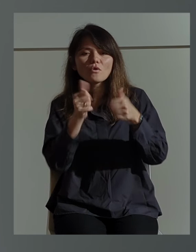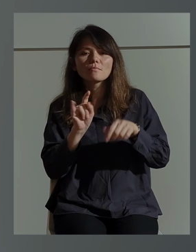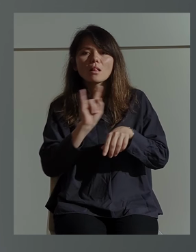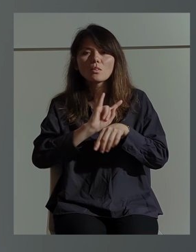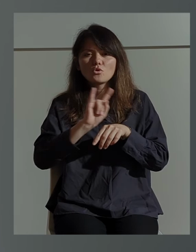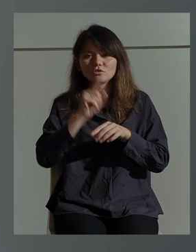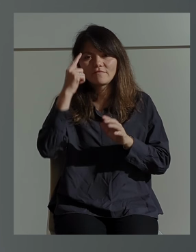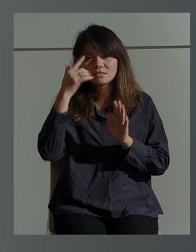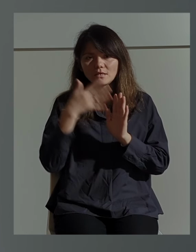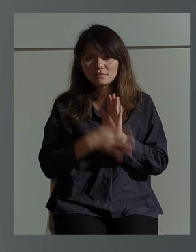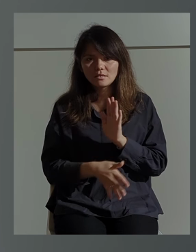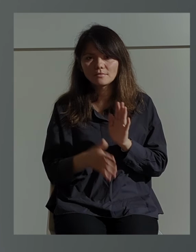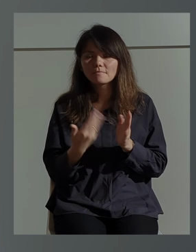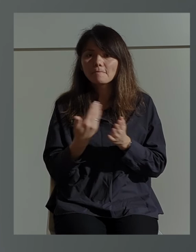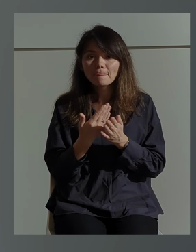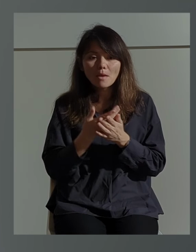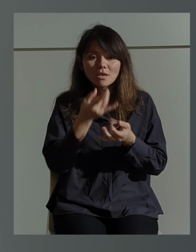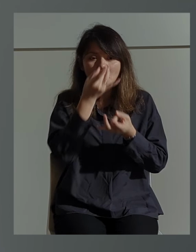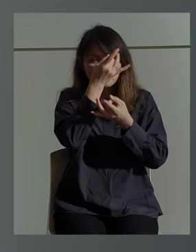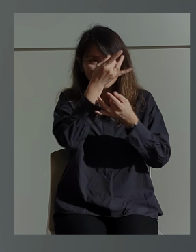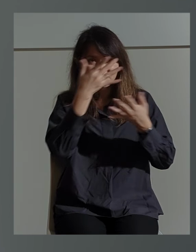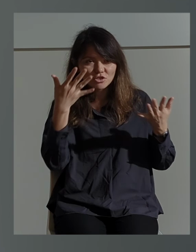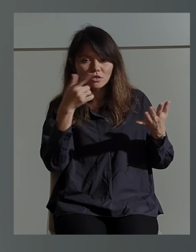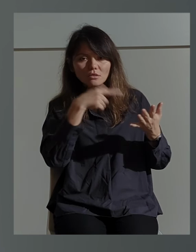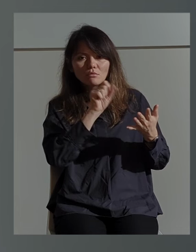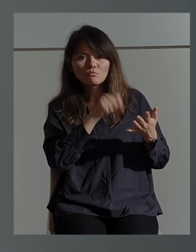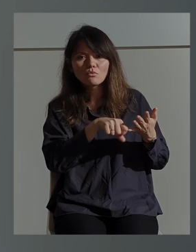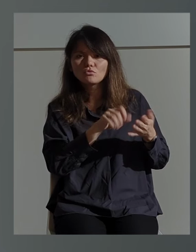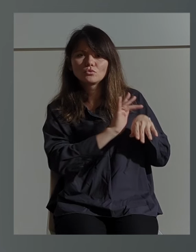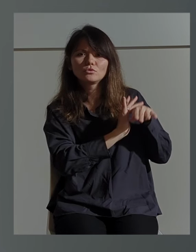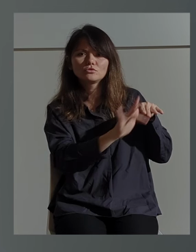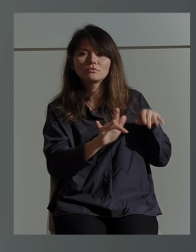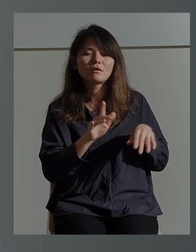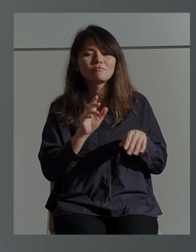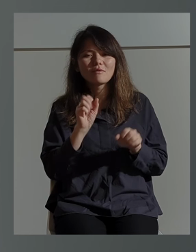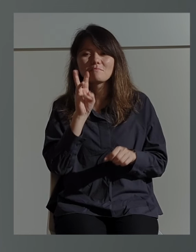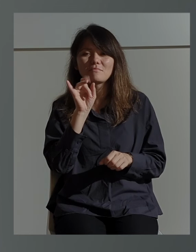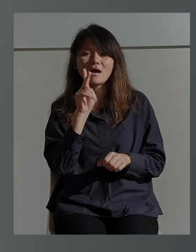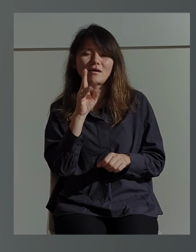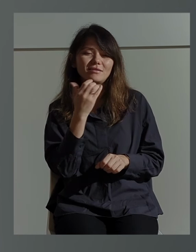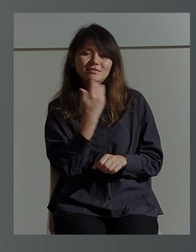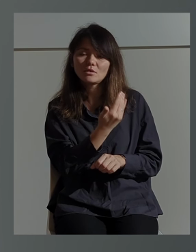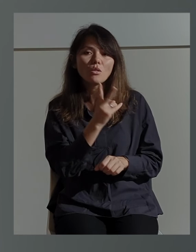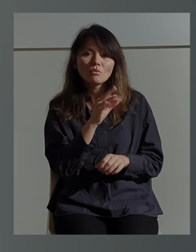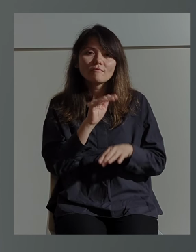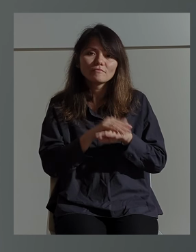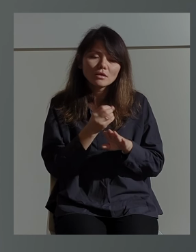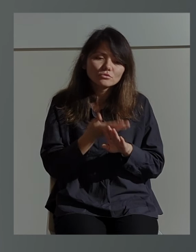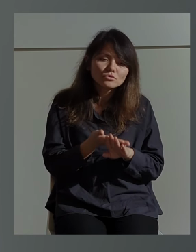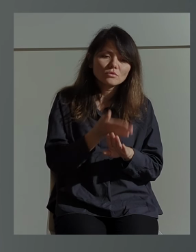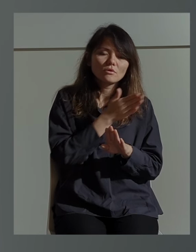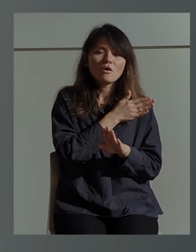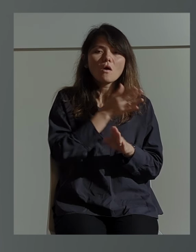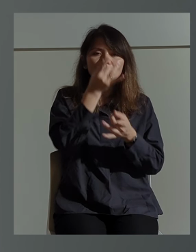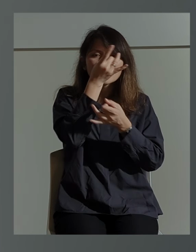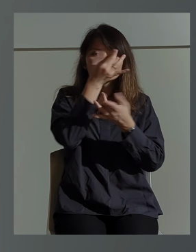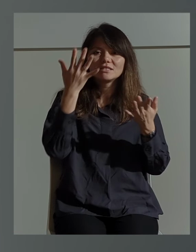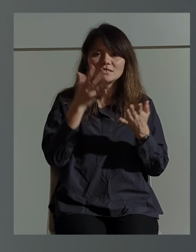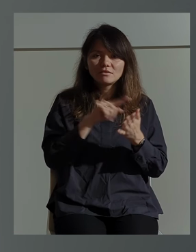можно например просвещением уничтожить убрать То есть я сказал что это от Маркса но можно вести ещ раньше от просветительской постановки